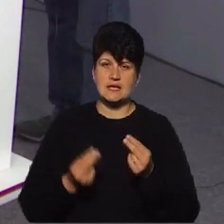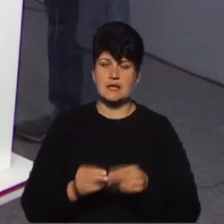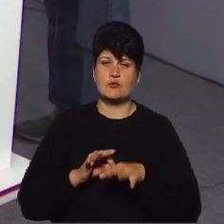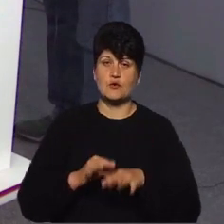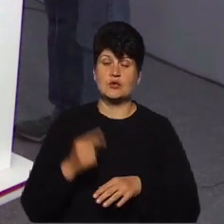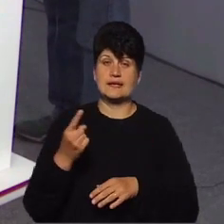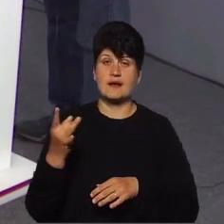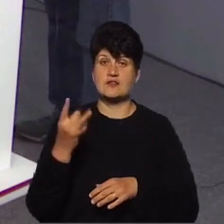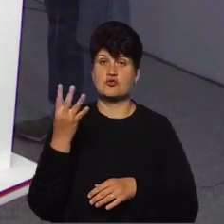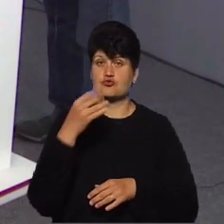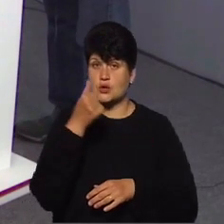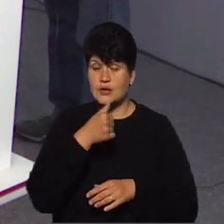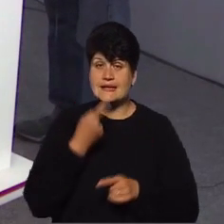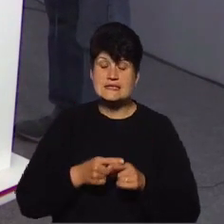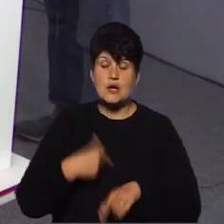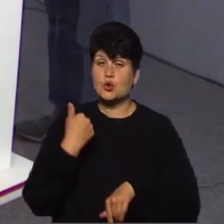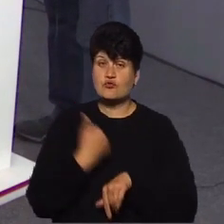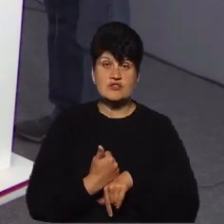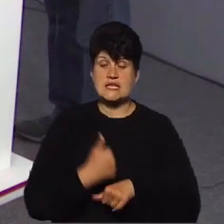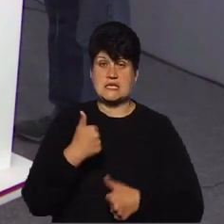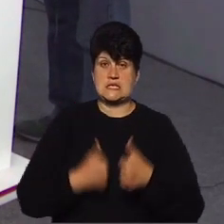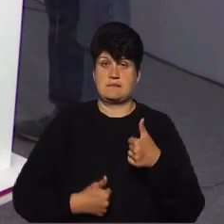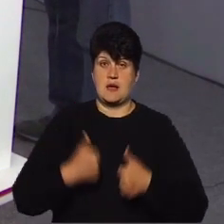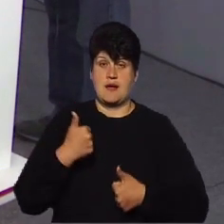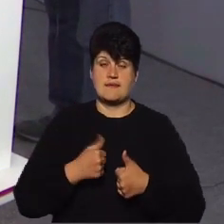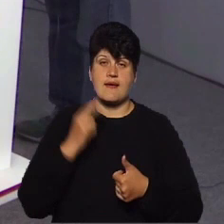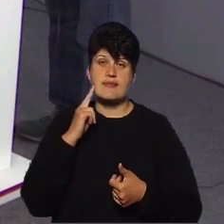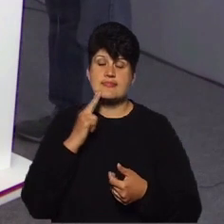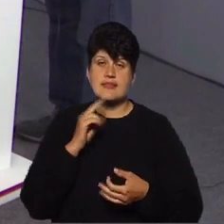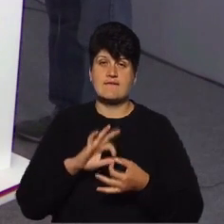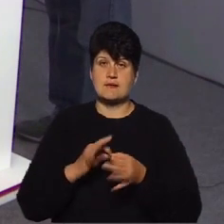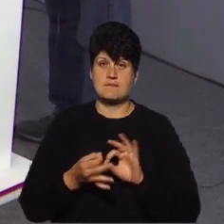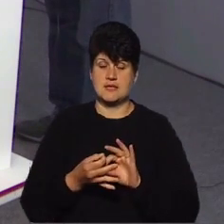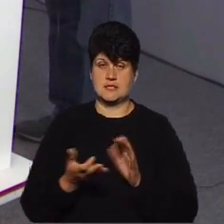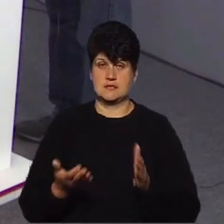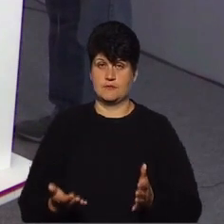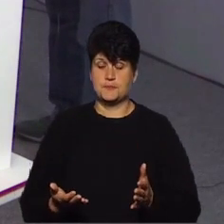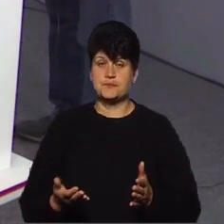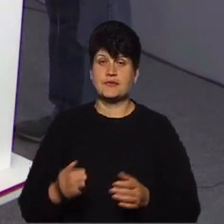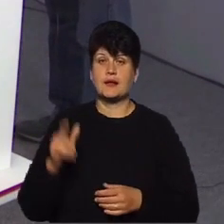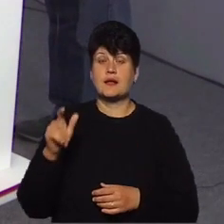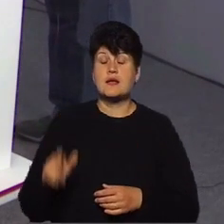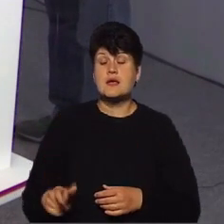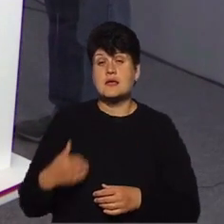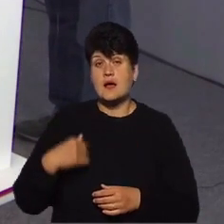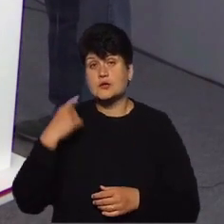є основні змагання дефолімпійців в олімпійському циклі. І я думаю, що всі її